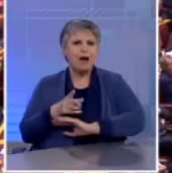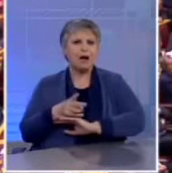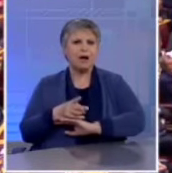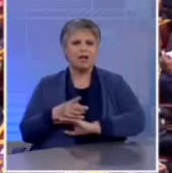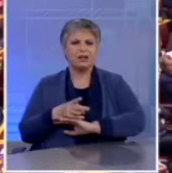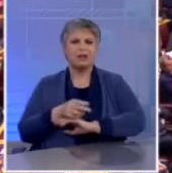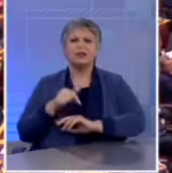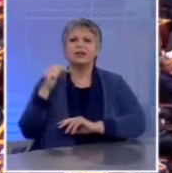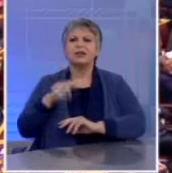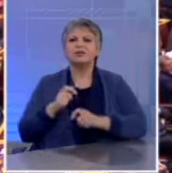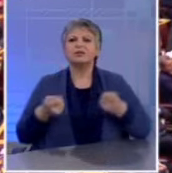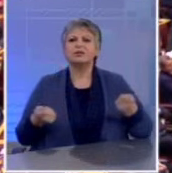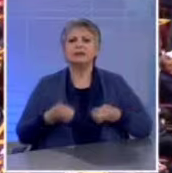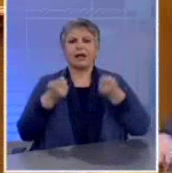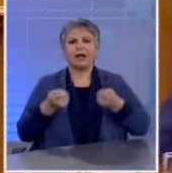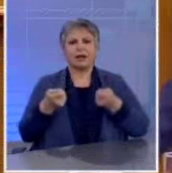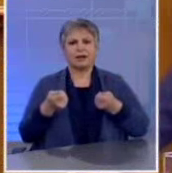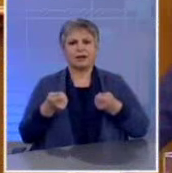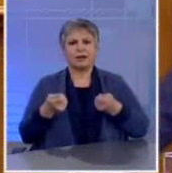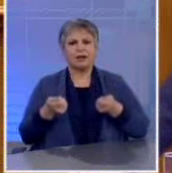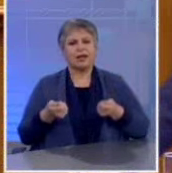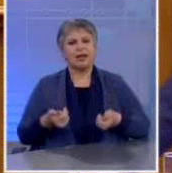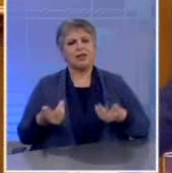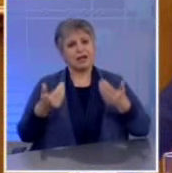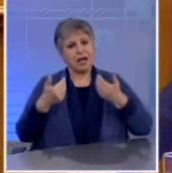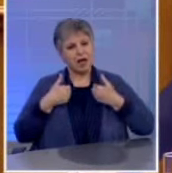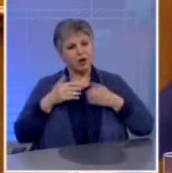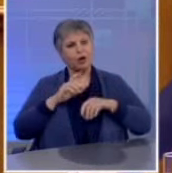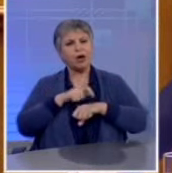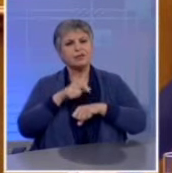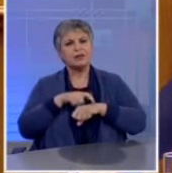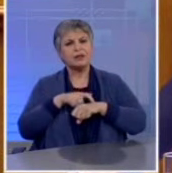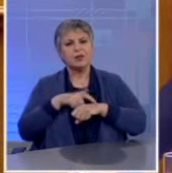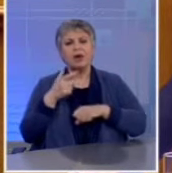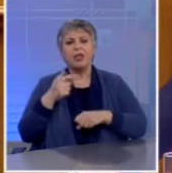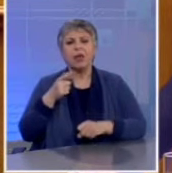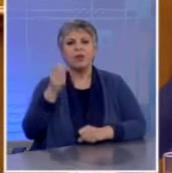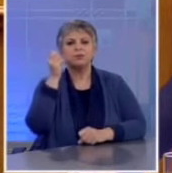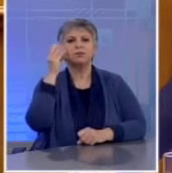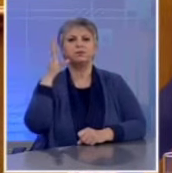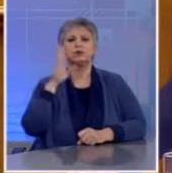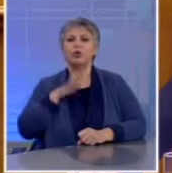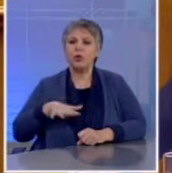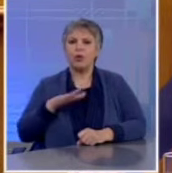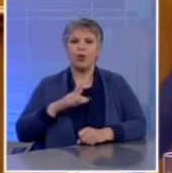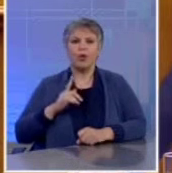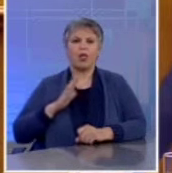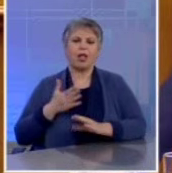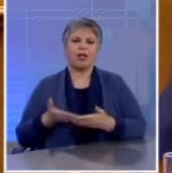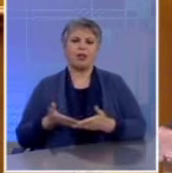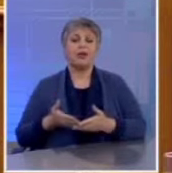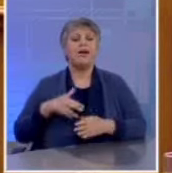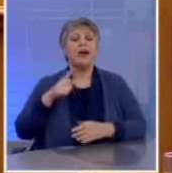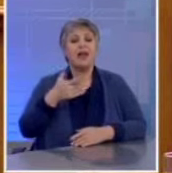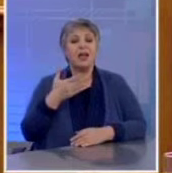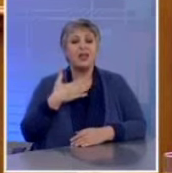σήμερα προσπαθώ να τα φέρω στη μνήμη του ελληνικού λαού. Η 13η παρέμβαση είναι η χειρότερη όλων